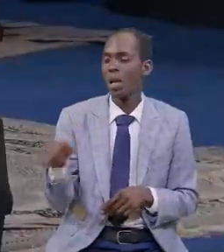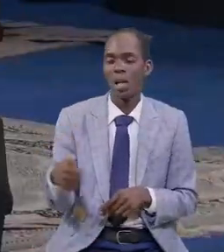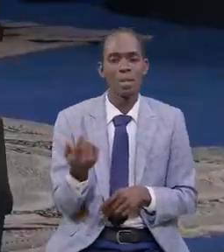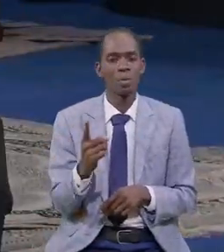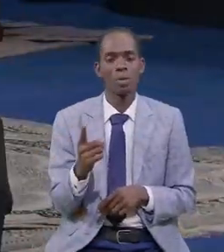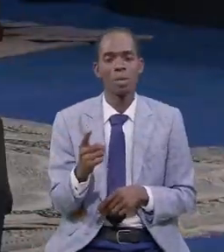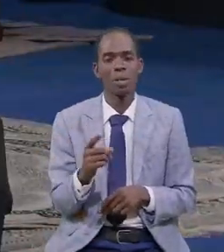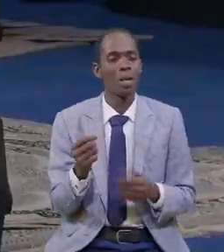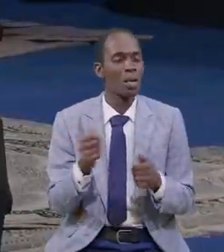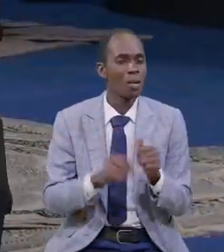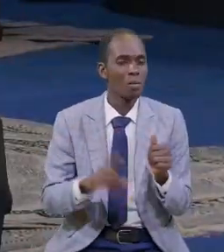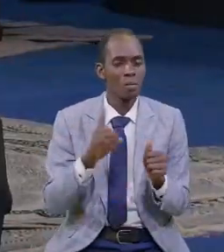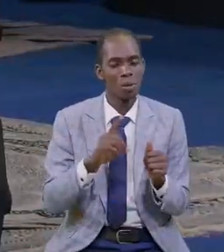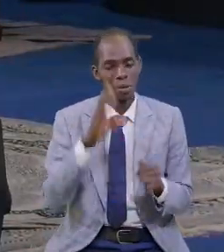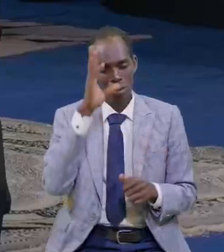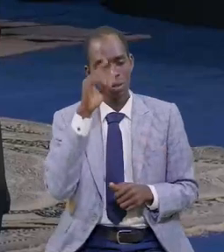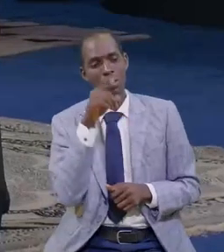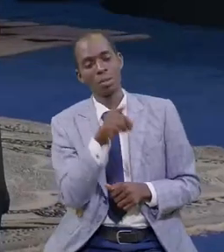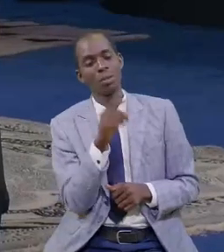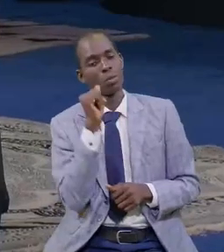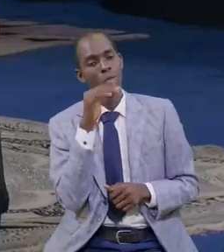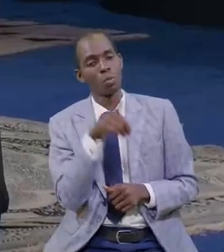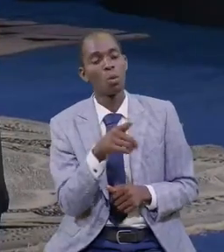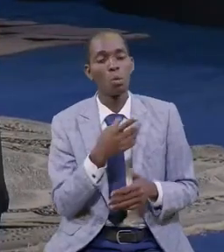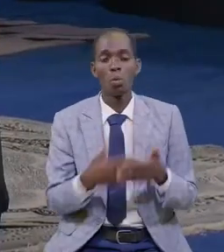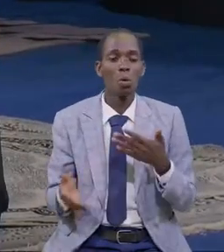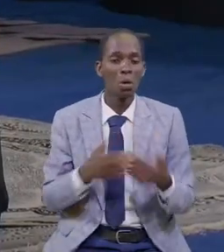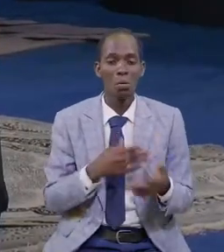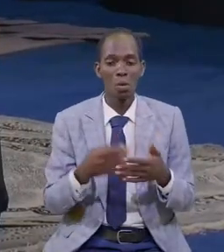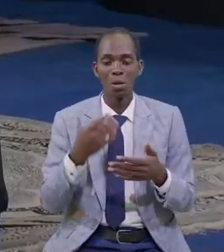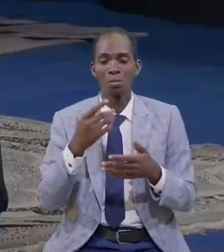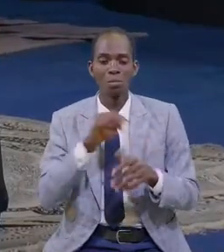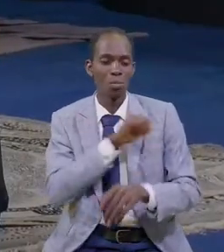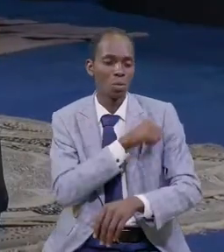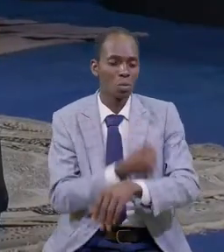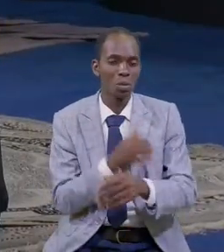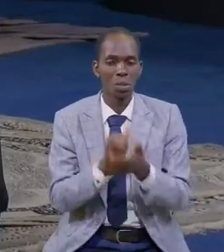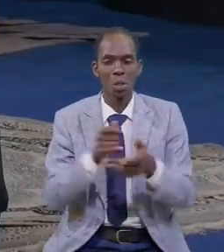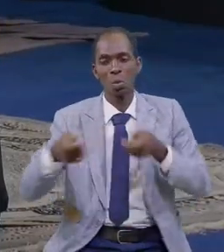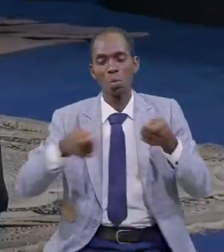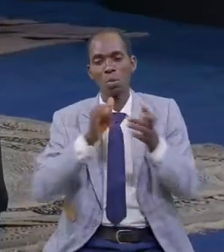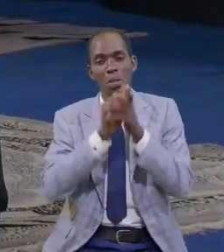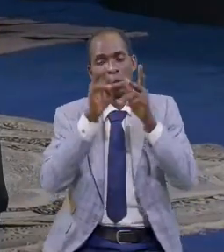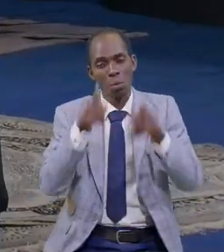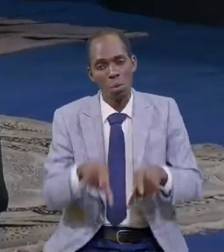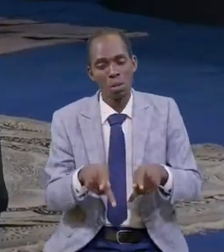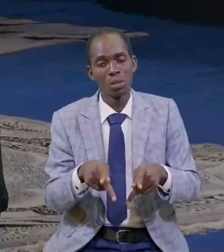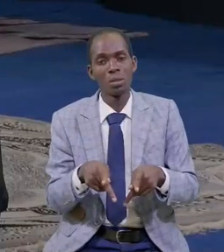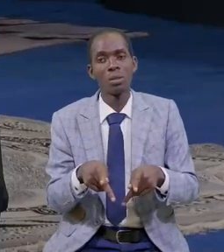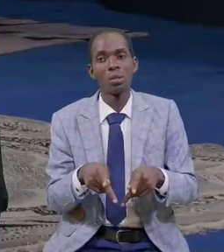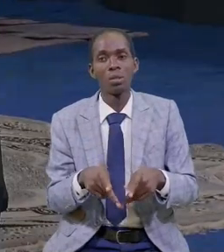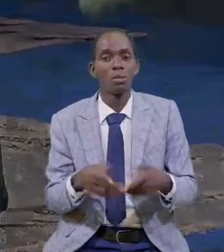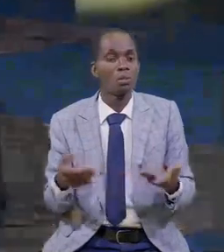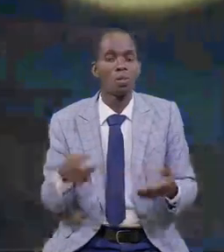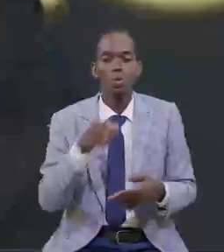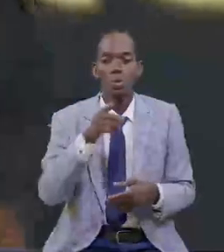personne qui que soit la personne quelle que soit l'autorité que détient la personne vous n'allez pas